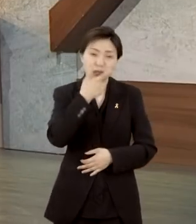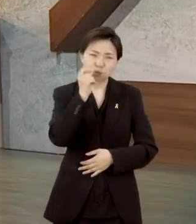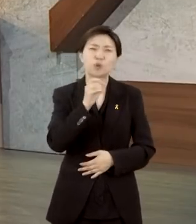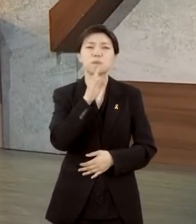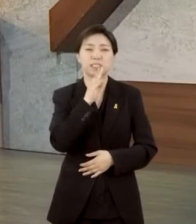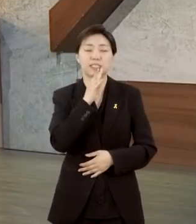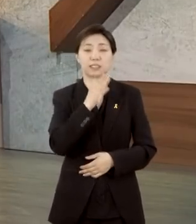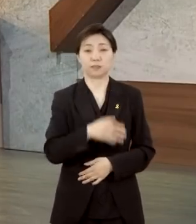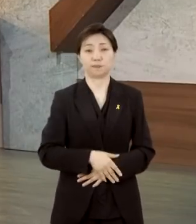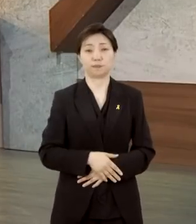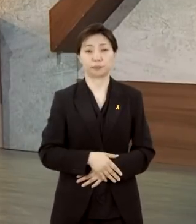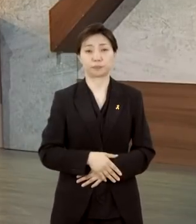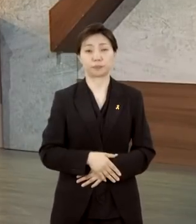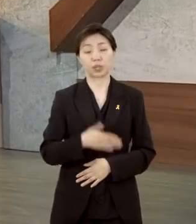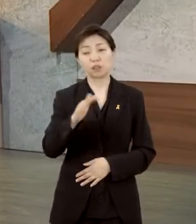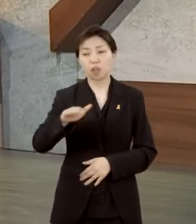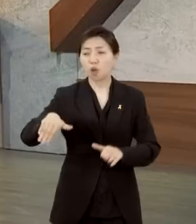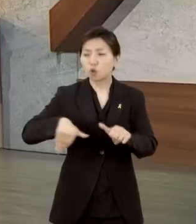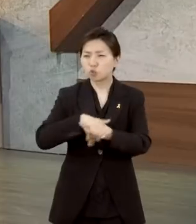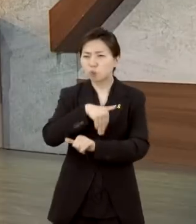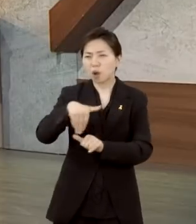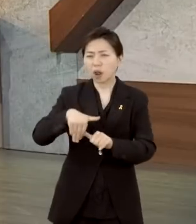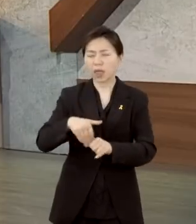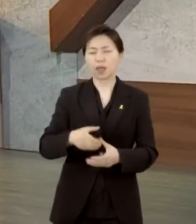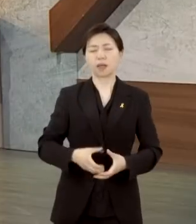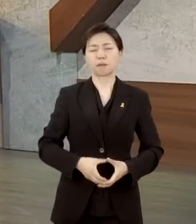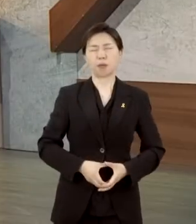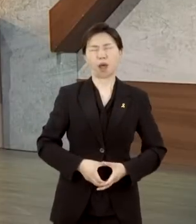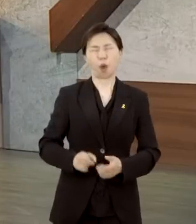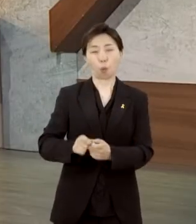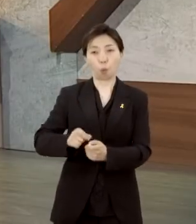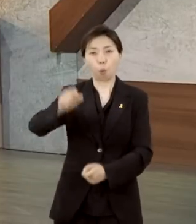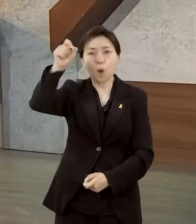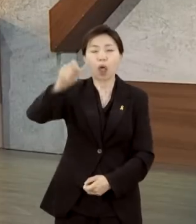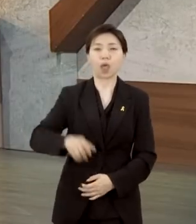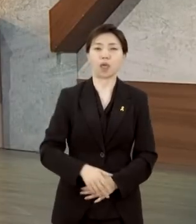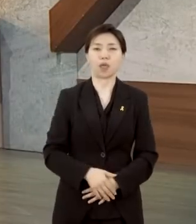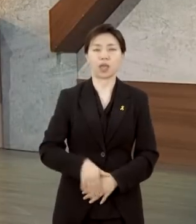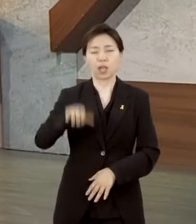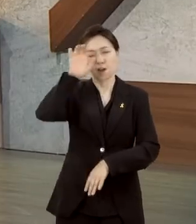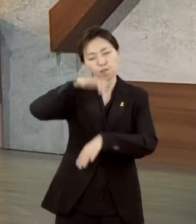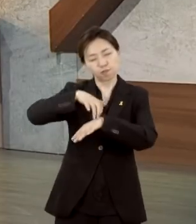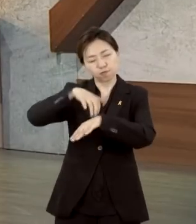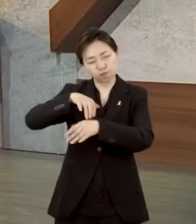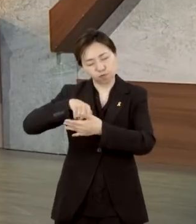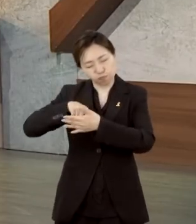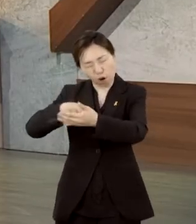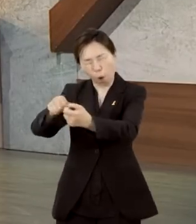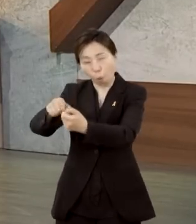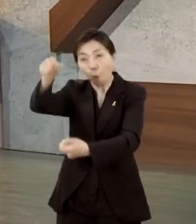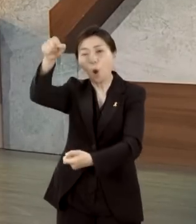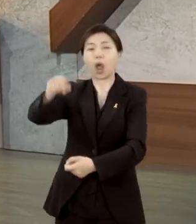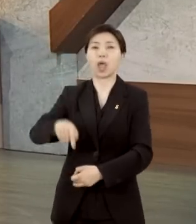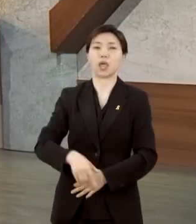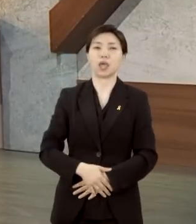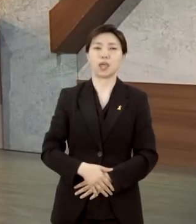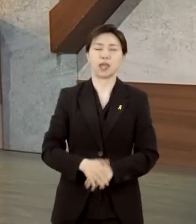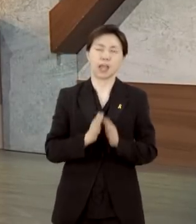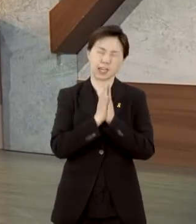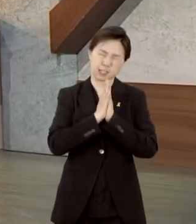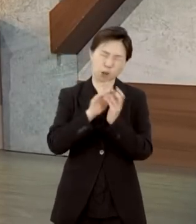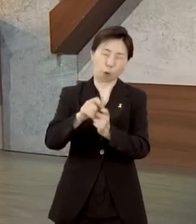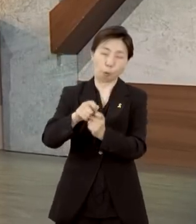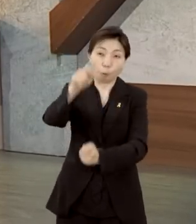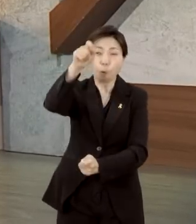스스로도 많이 부족하지만 주변에 참선을 오래 했다 명상을 오래 했다 지도를